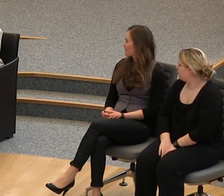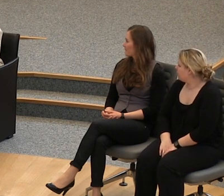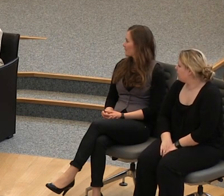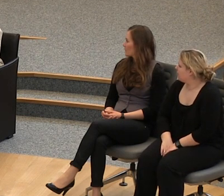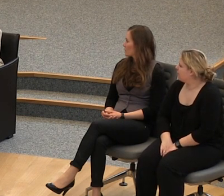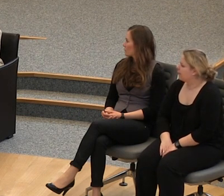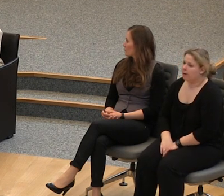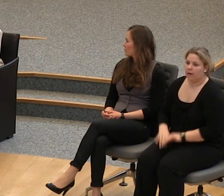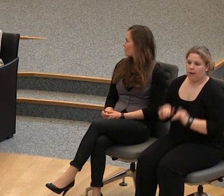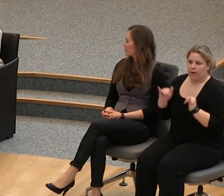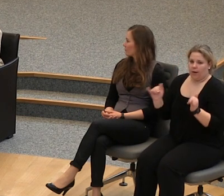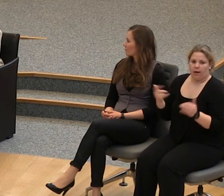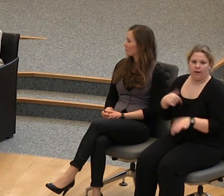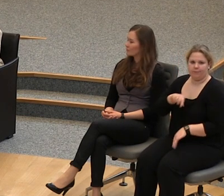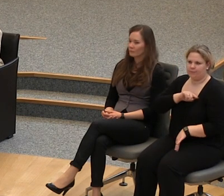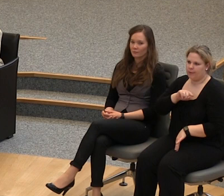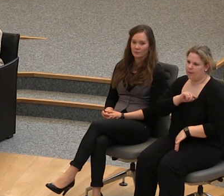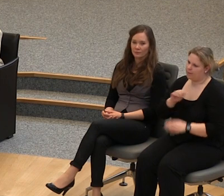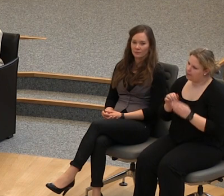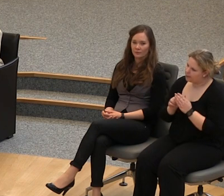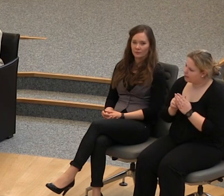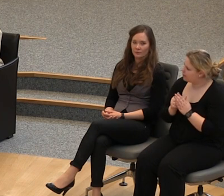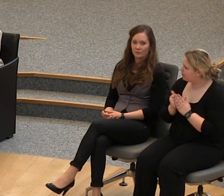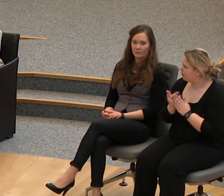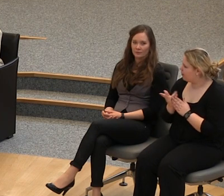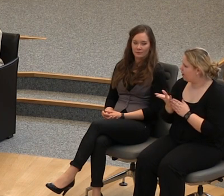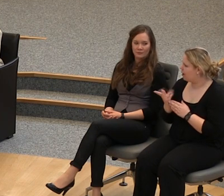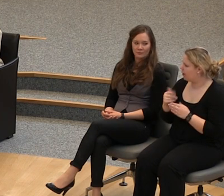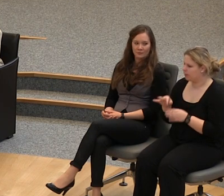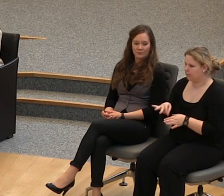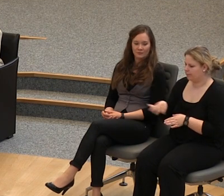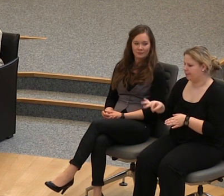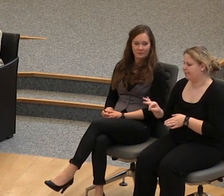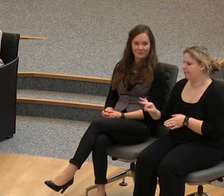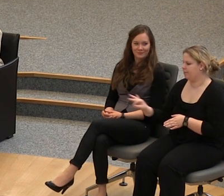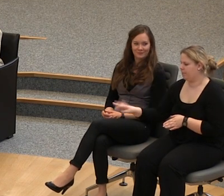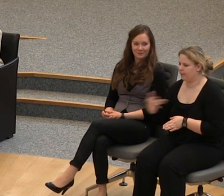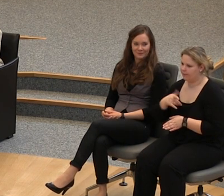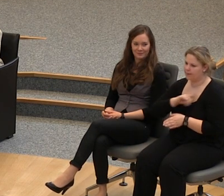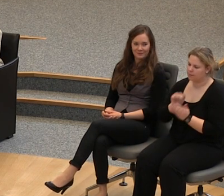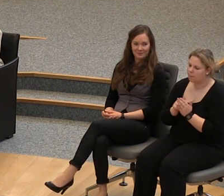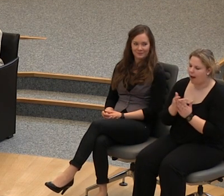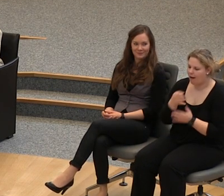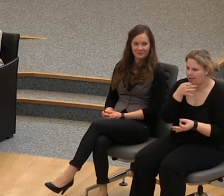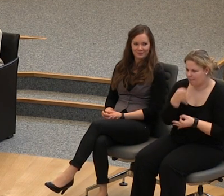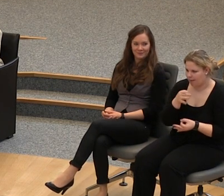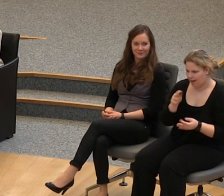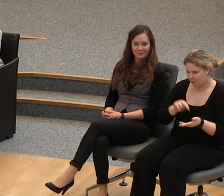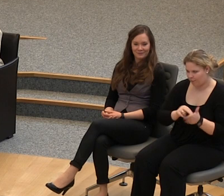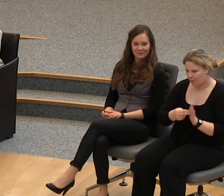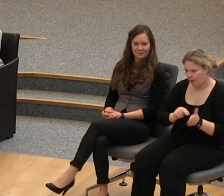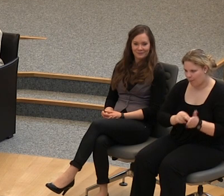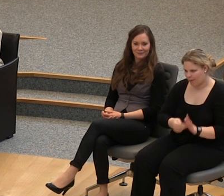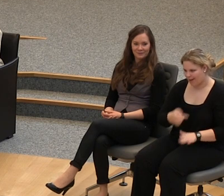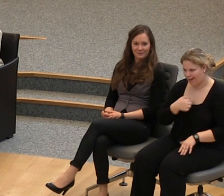Ja, ich habe mir natürlich so ein paar, jetzt muss ich erstmal Klemmerchen entfernen, ein paar Fragen vorbereitet, und